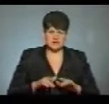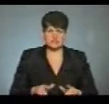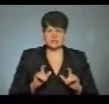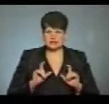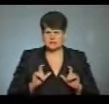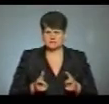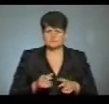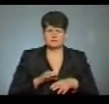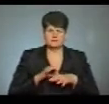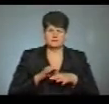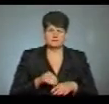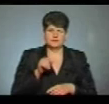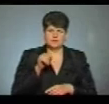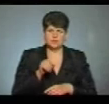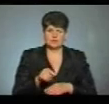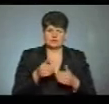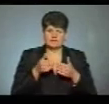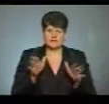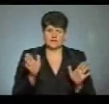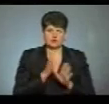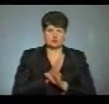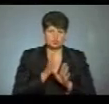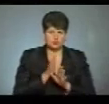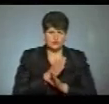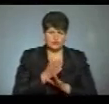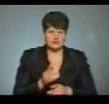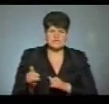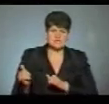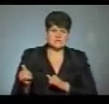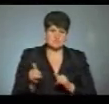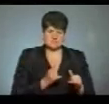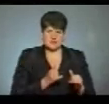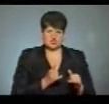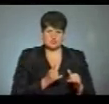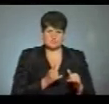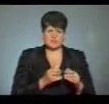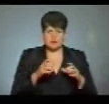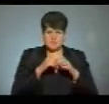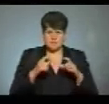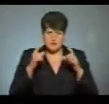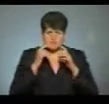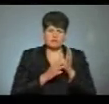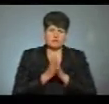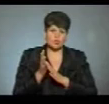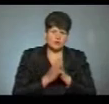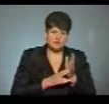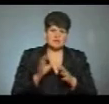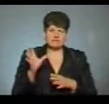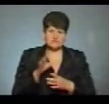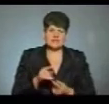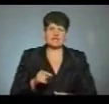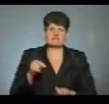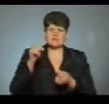карантинних. Так, ми провели його на відкритому повітрі, з забезпеченням в масках, в рукавицях, все, як